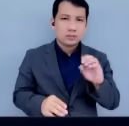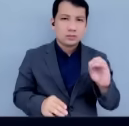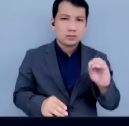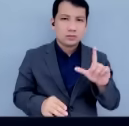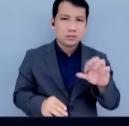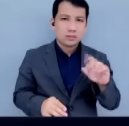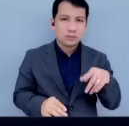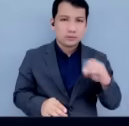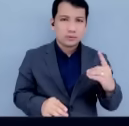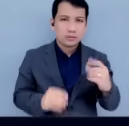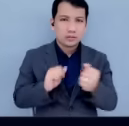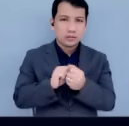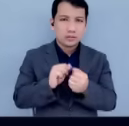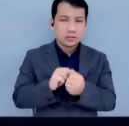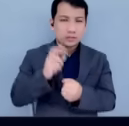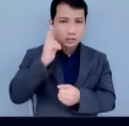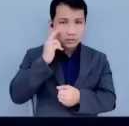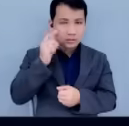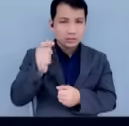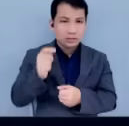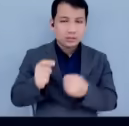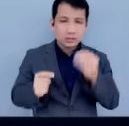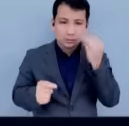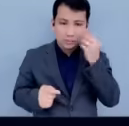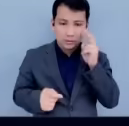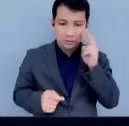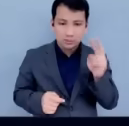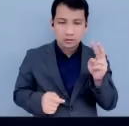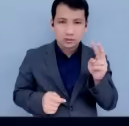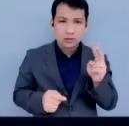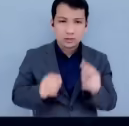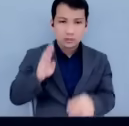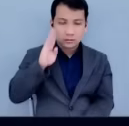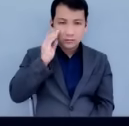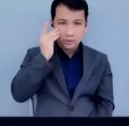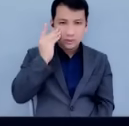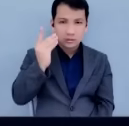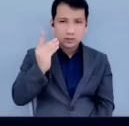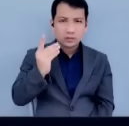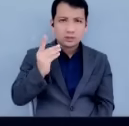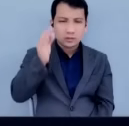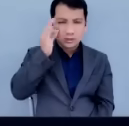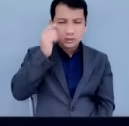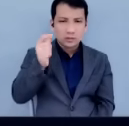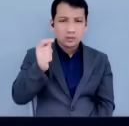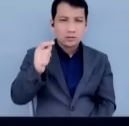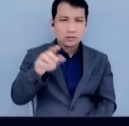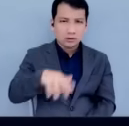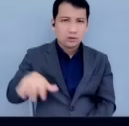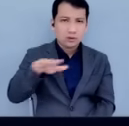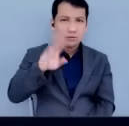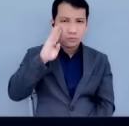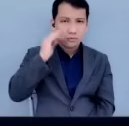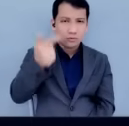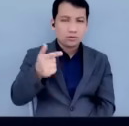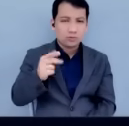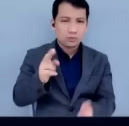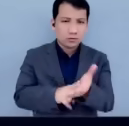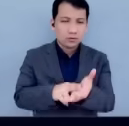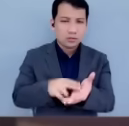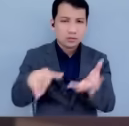senator sffi Tulfo Mark Villar Bato de la Rosa Francis Tolentino at bongo pumirma rin mismo si